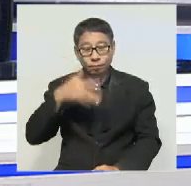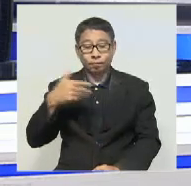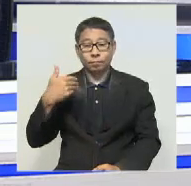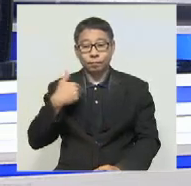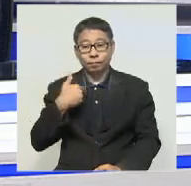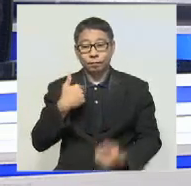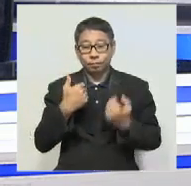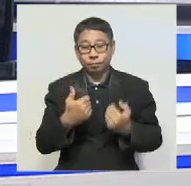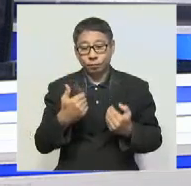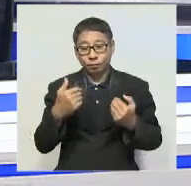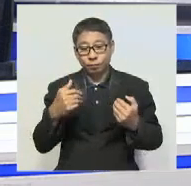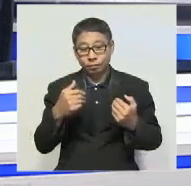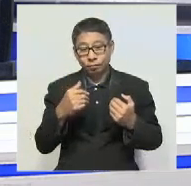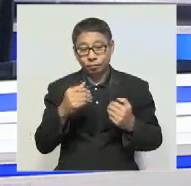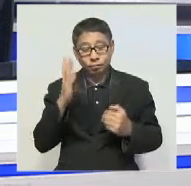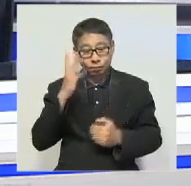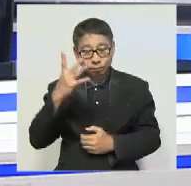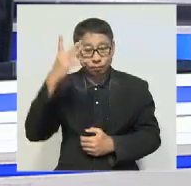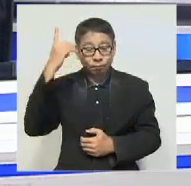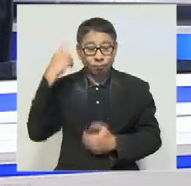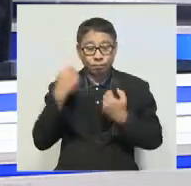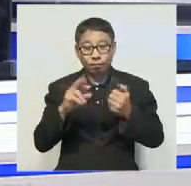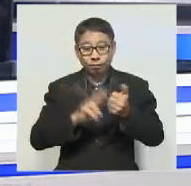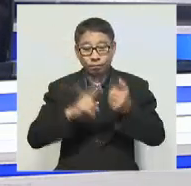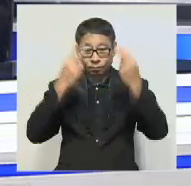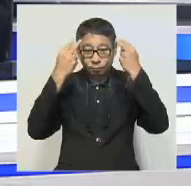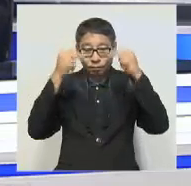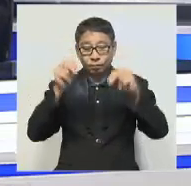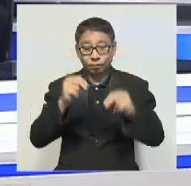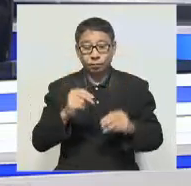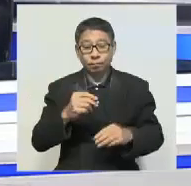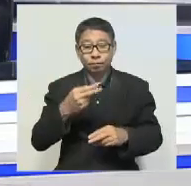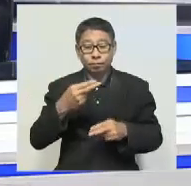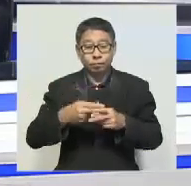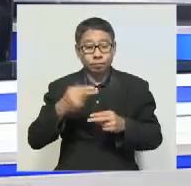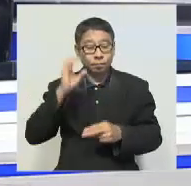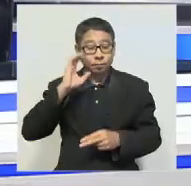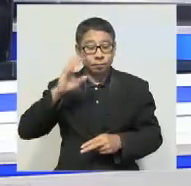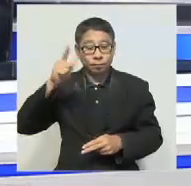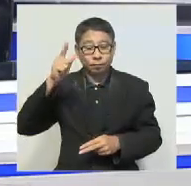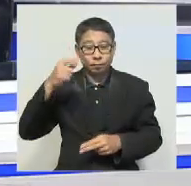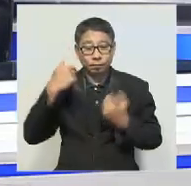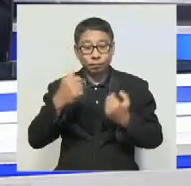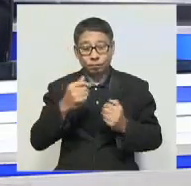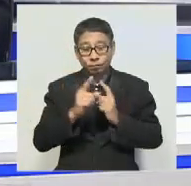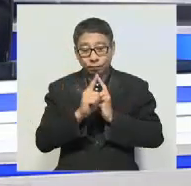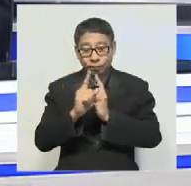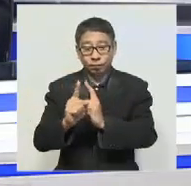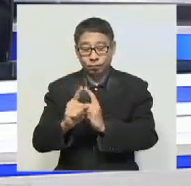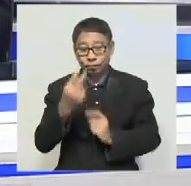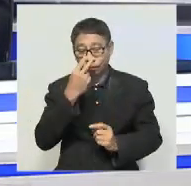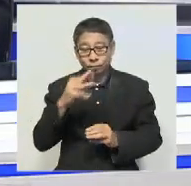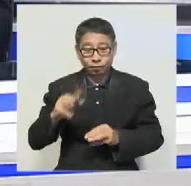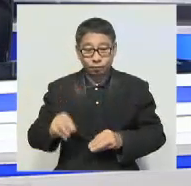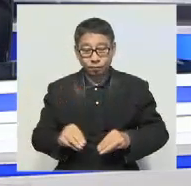จะเกิดขึ้นในอนาคตอันใกล้ได้เมื่อวานนี้ค่ะทางท่านรองนายกพลเอกชัดชัยสาริกัญญาก็เลยลงพื้นที่ไปติดตามสถานการ